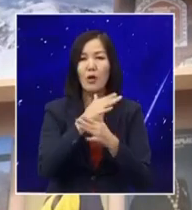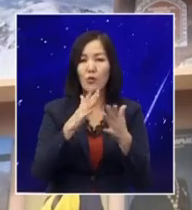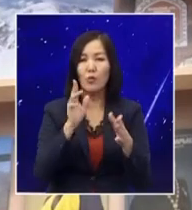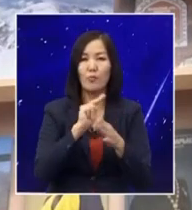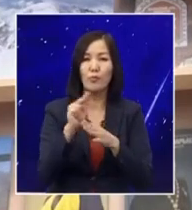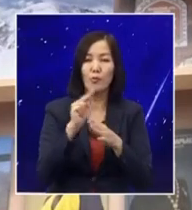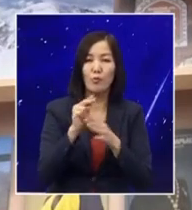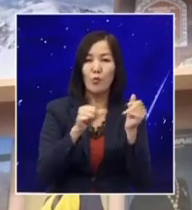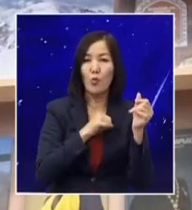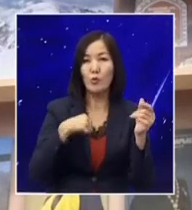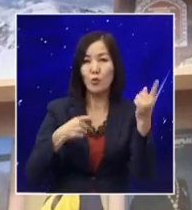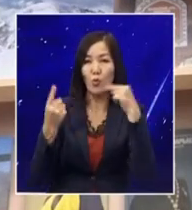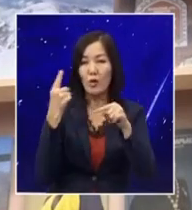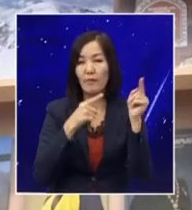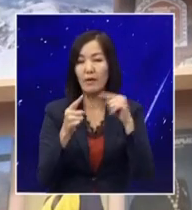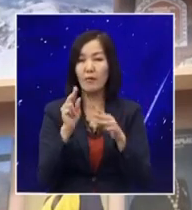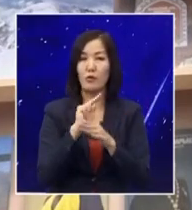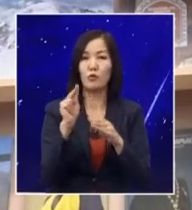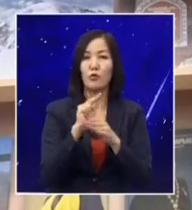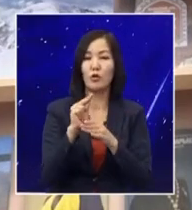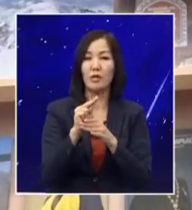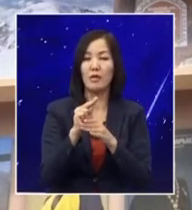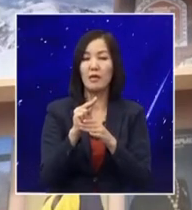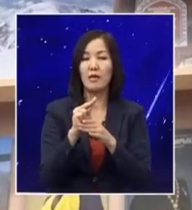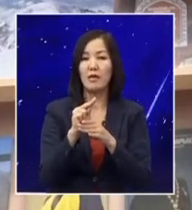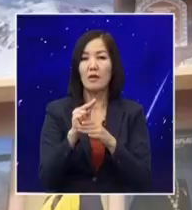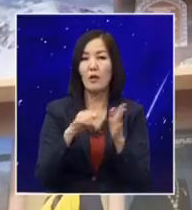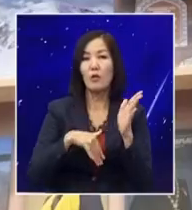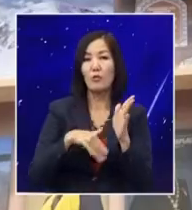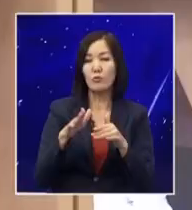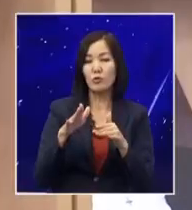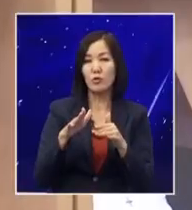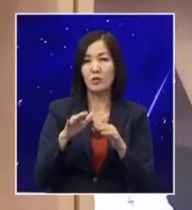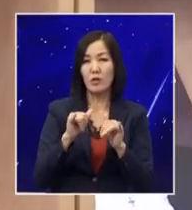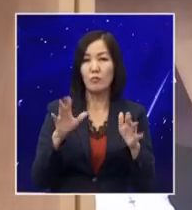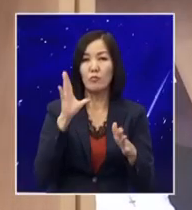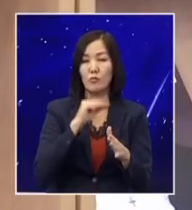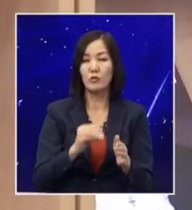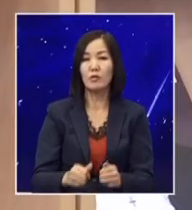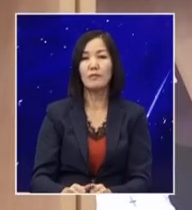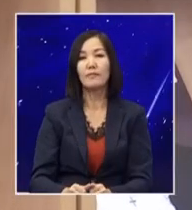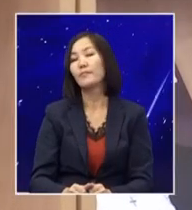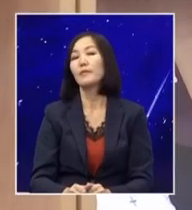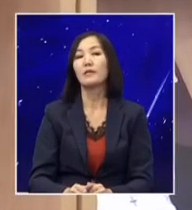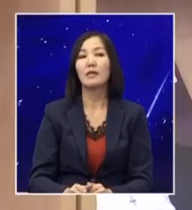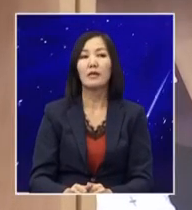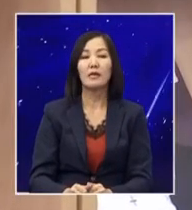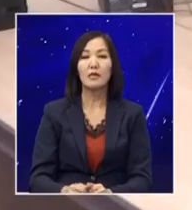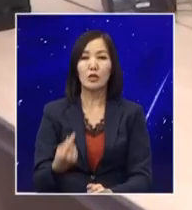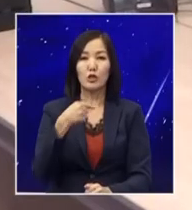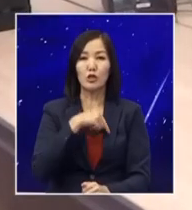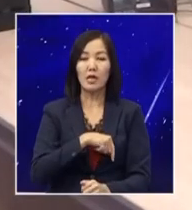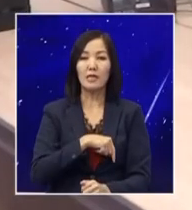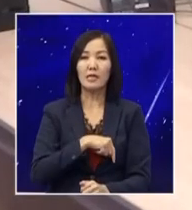бізге өзінің әрбір үйренген нәрсесін бізге үйретіп отырды. Тән кемдігің түгемес, жан